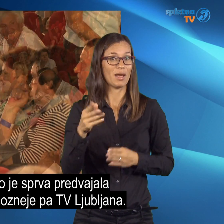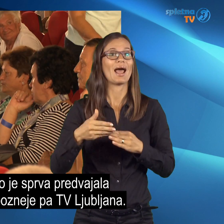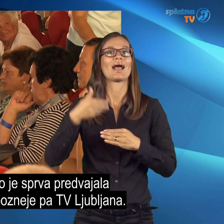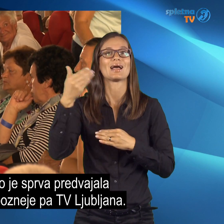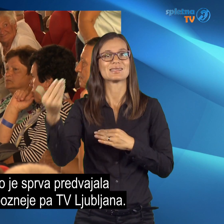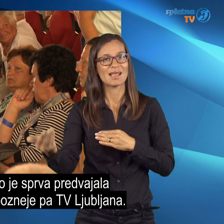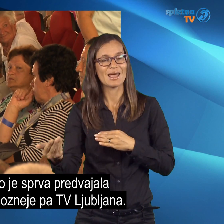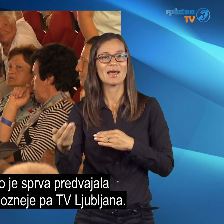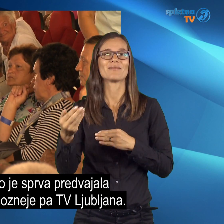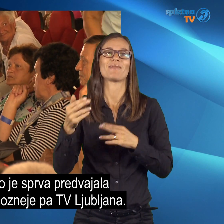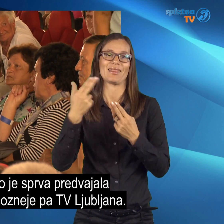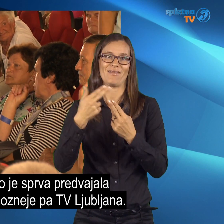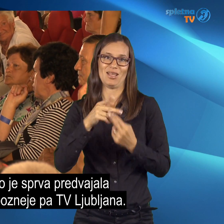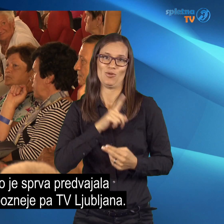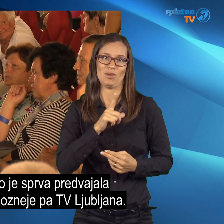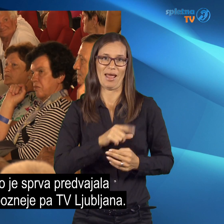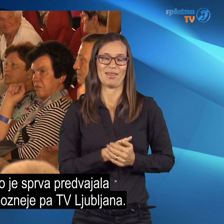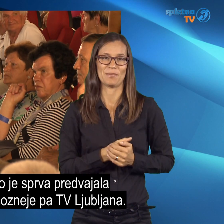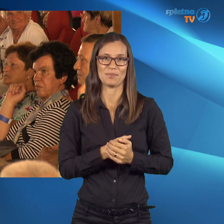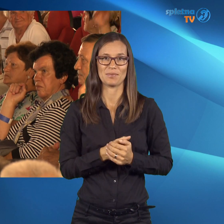TV Ljubljana.